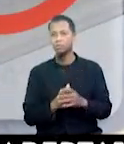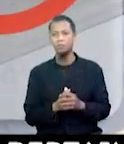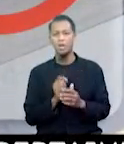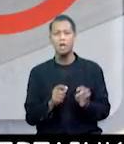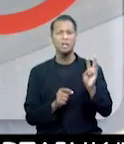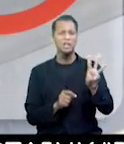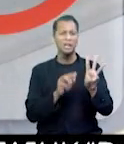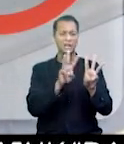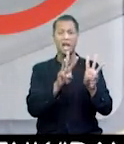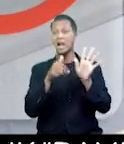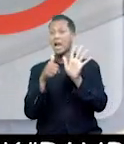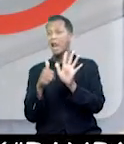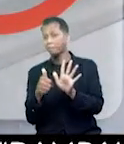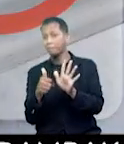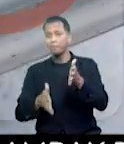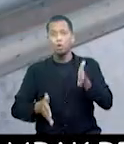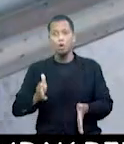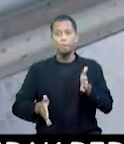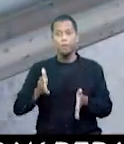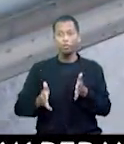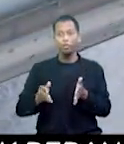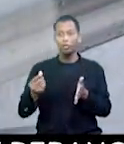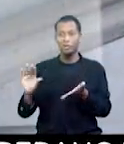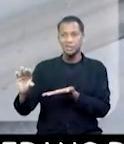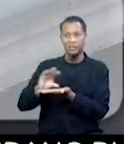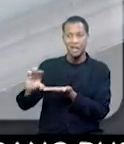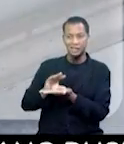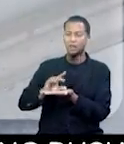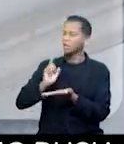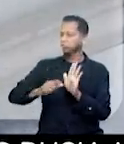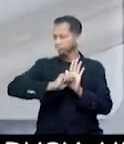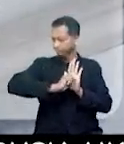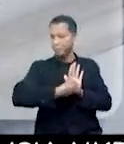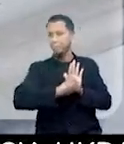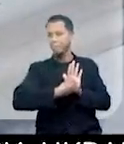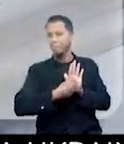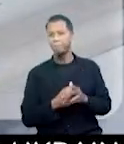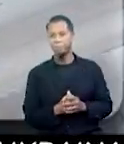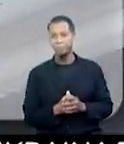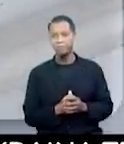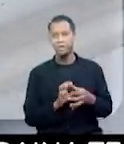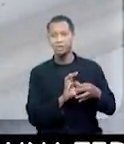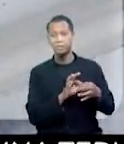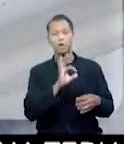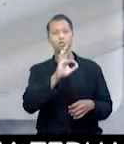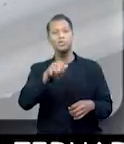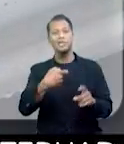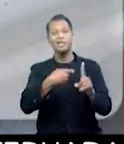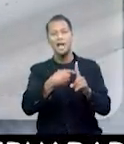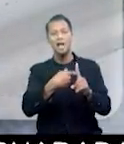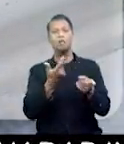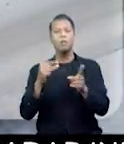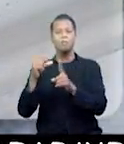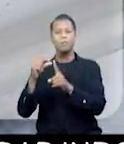robot trading juga diblokir. Bareskrim Polri bekerjasama dengan OJK, Bapepti, dan PPATK